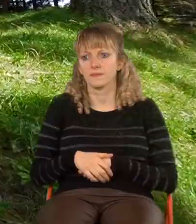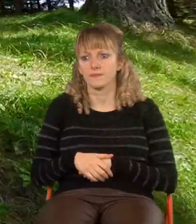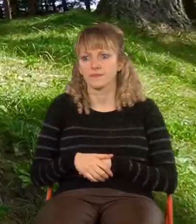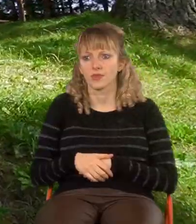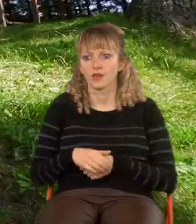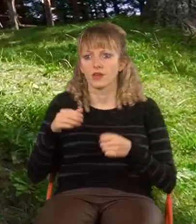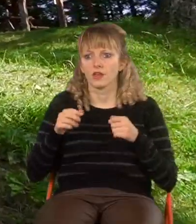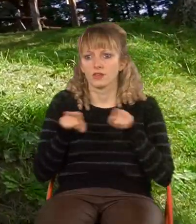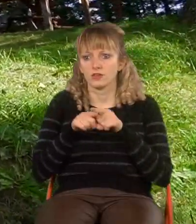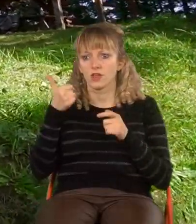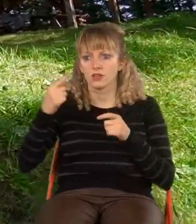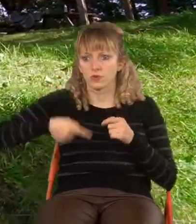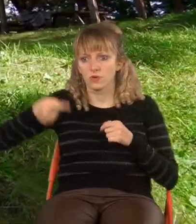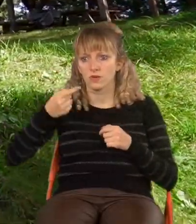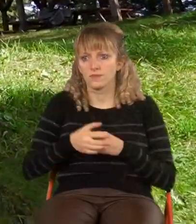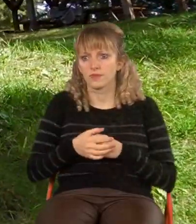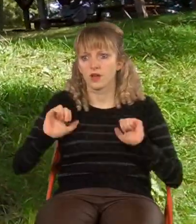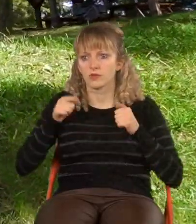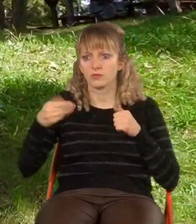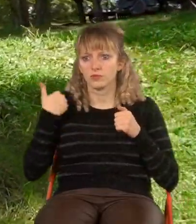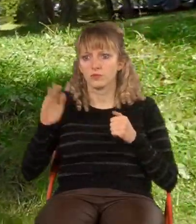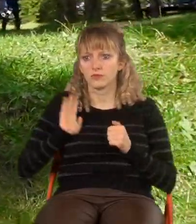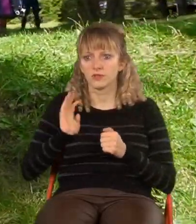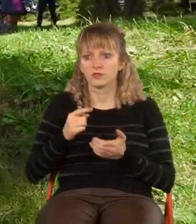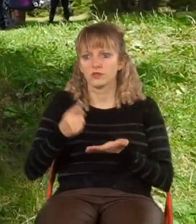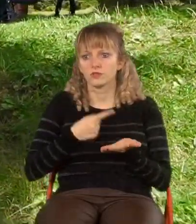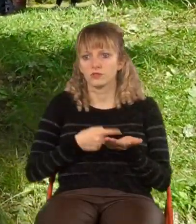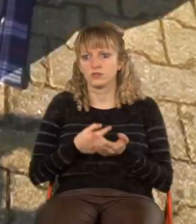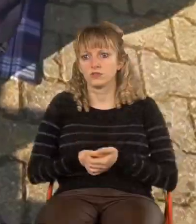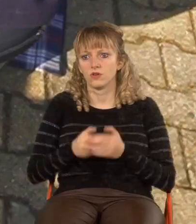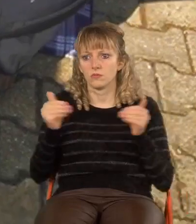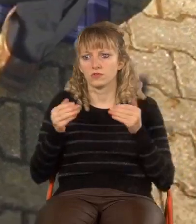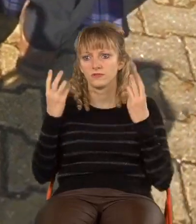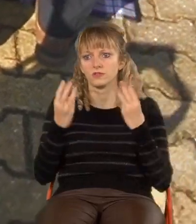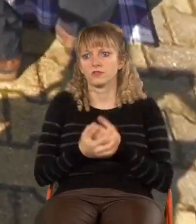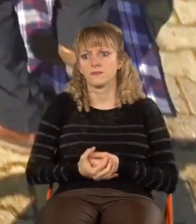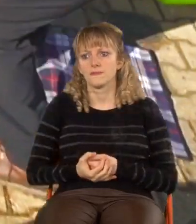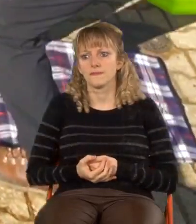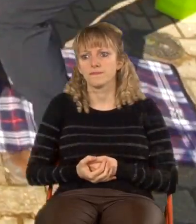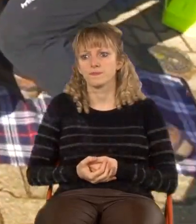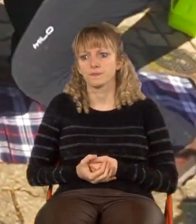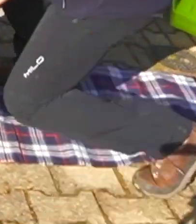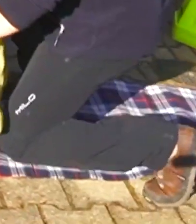na jednym kole, żeby to było bezpieczne, co jest chyba najważniejsze.